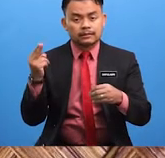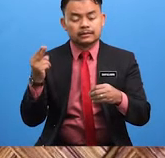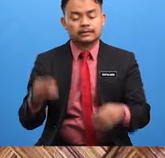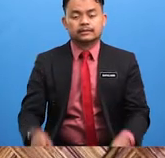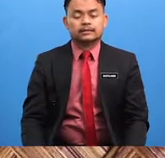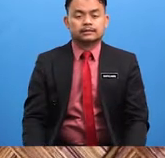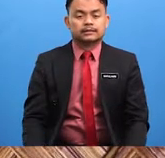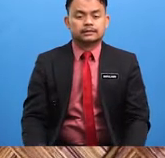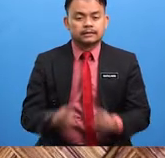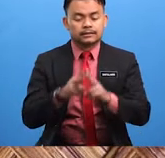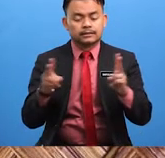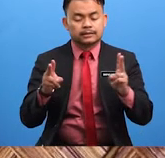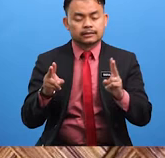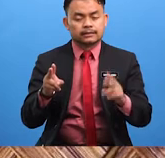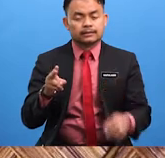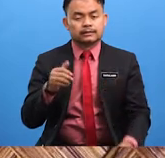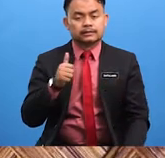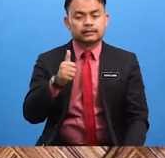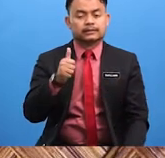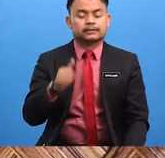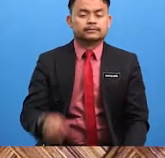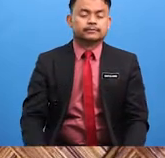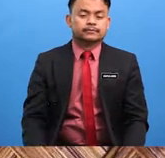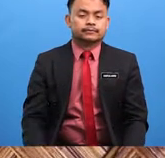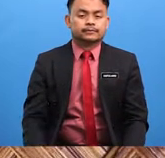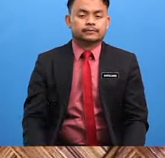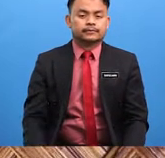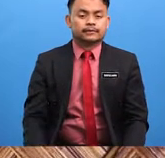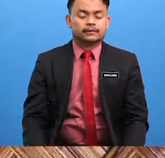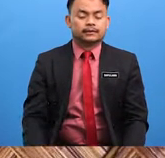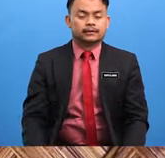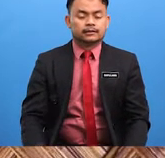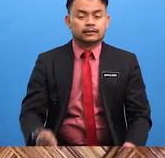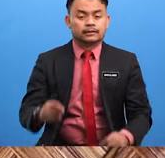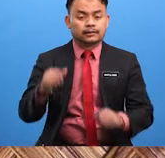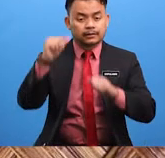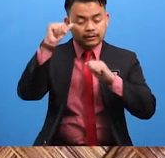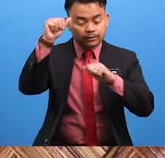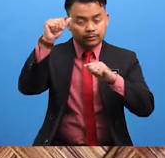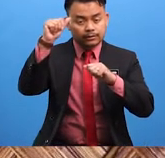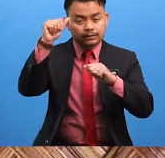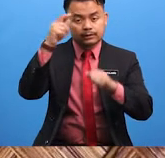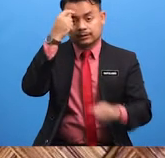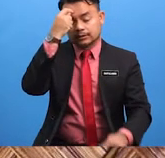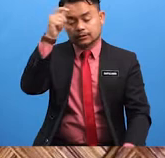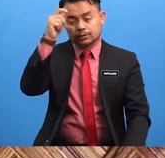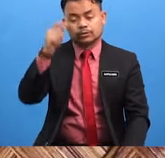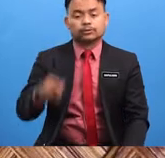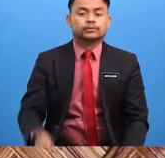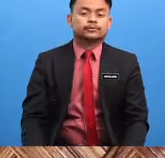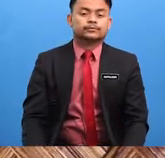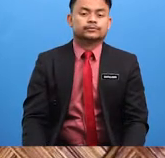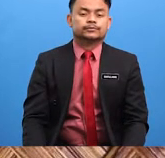inovatif dan berkualiti tinggi. Dianugerahkan tokoh adi guru kraf oleh PKKM terhadap jasa murninya pada